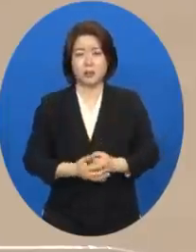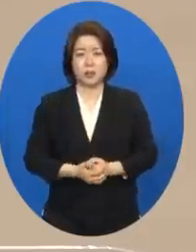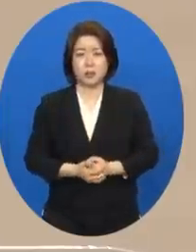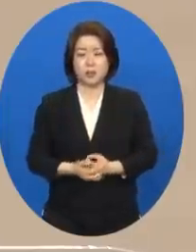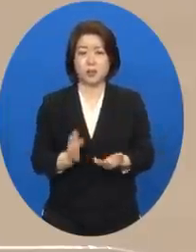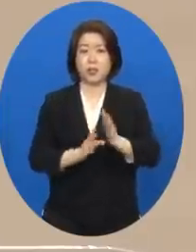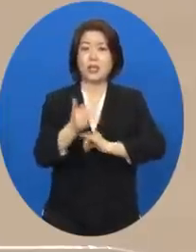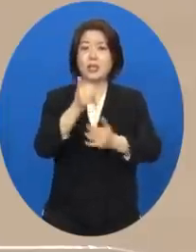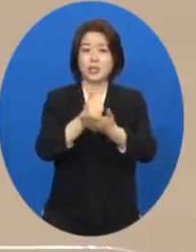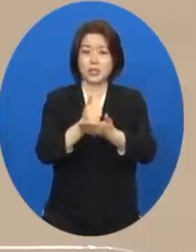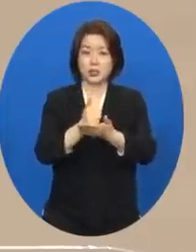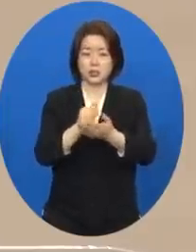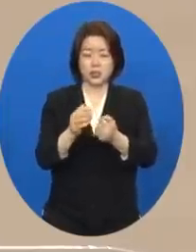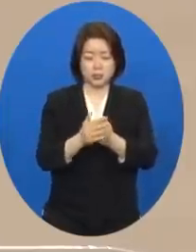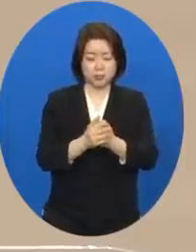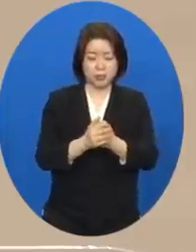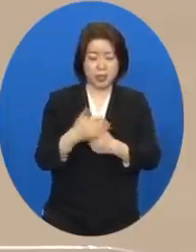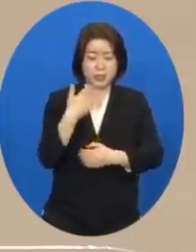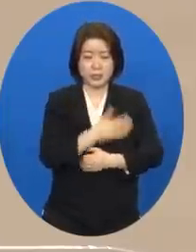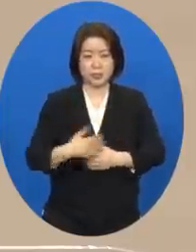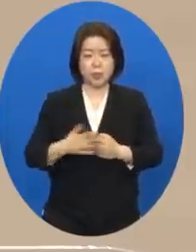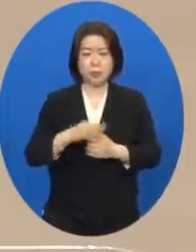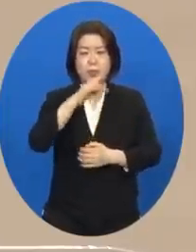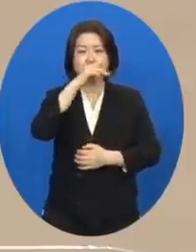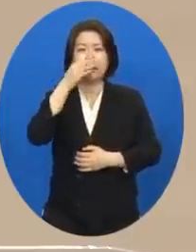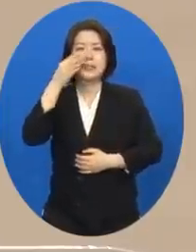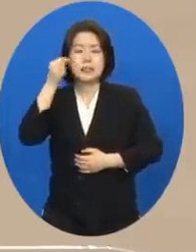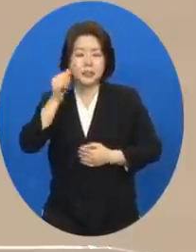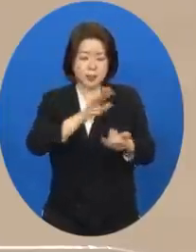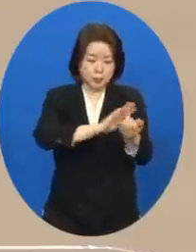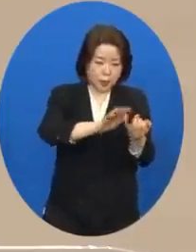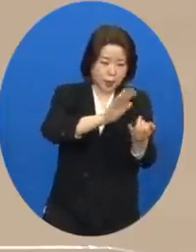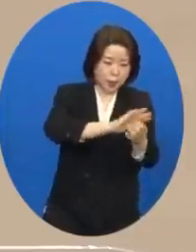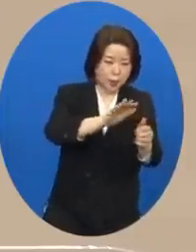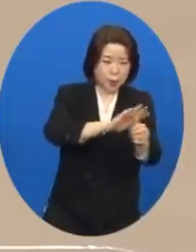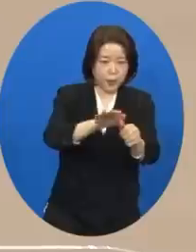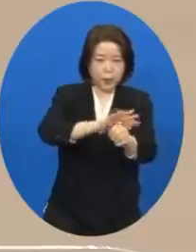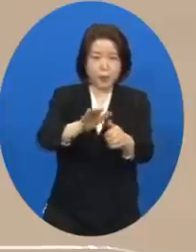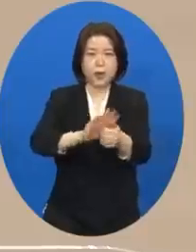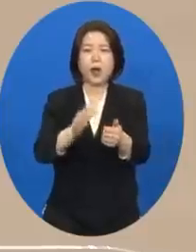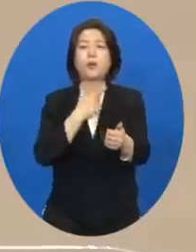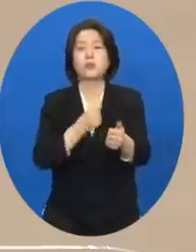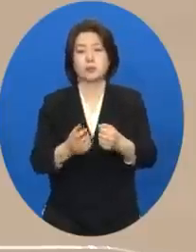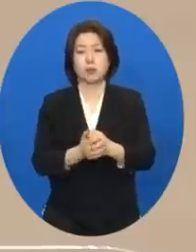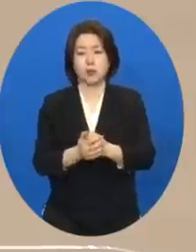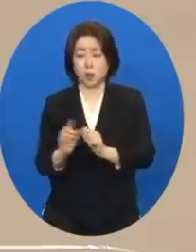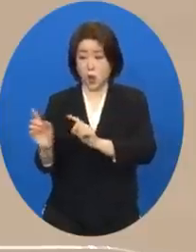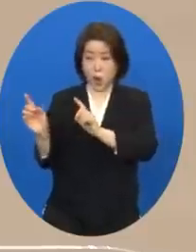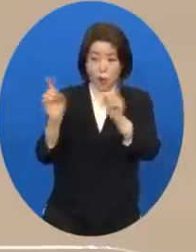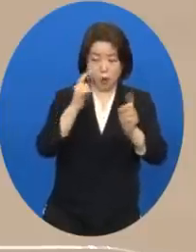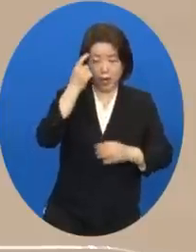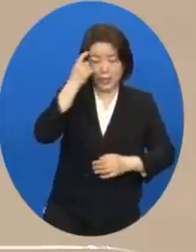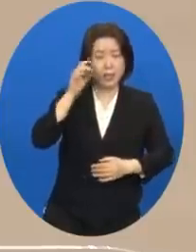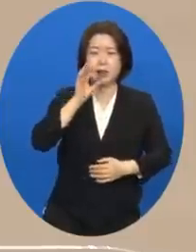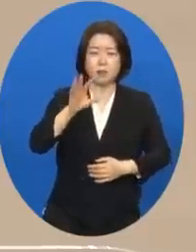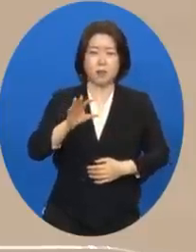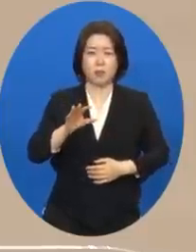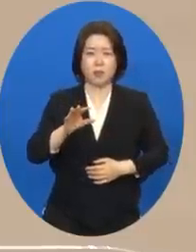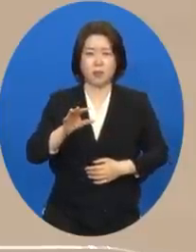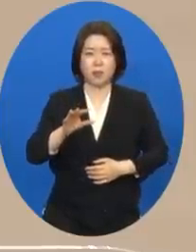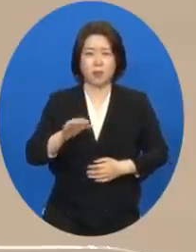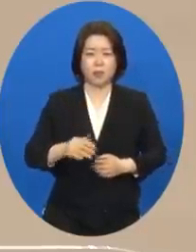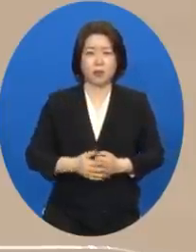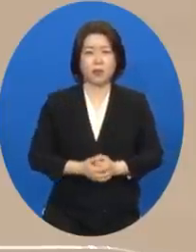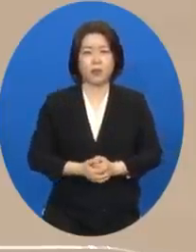예수님 외에 실제 향유 라도 발라 드리려고 부활 하셨을 거라고는 전혀 생각도 못하고 있었죠